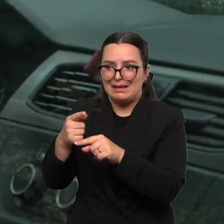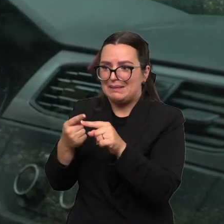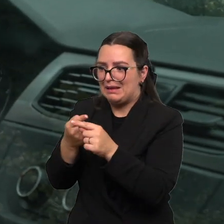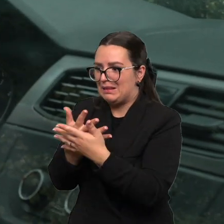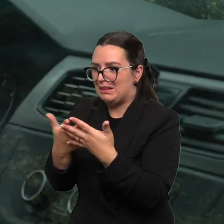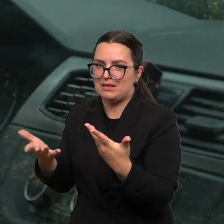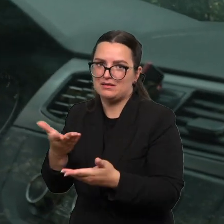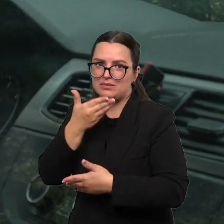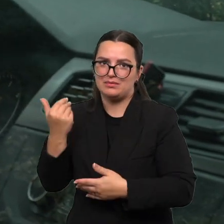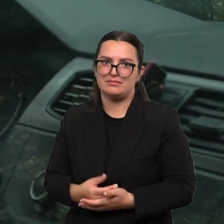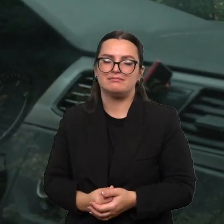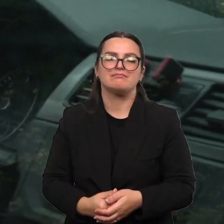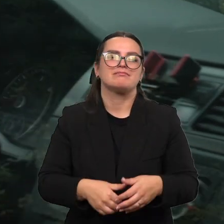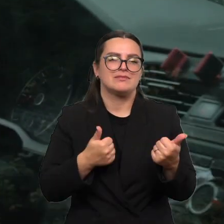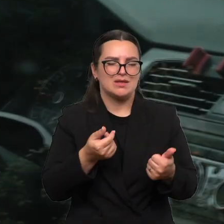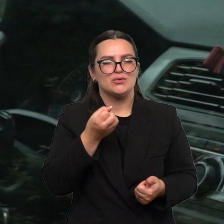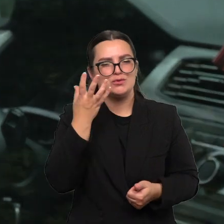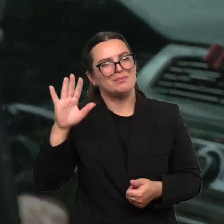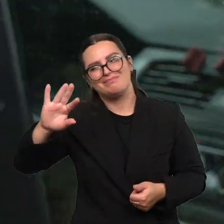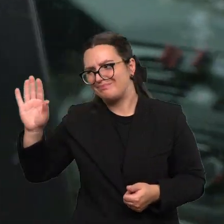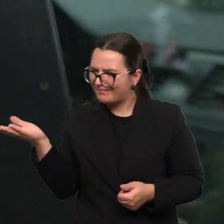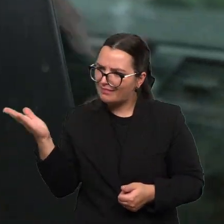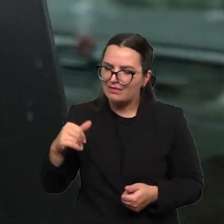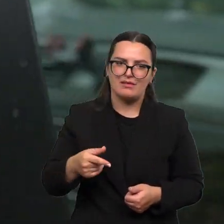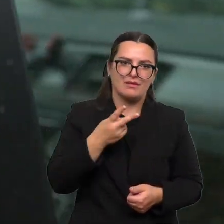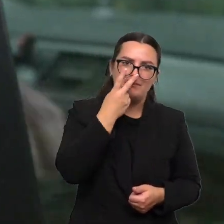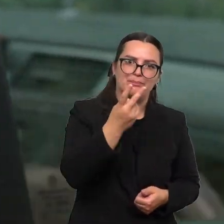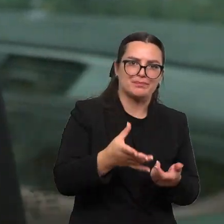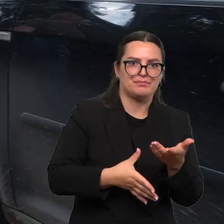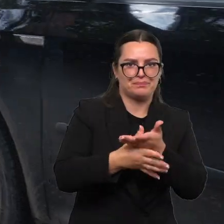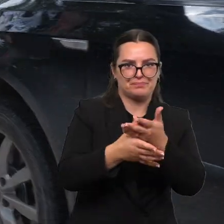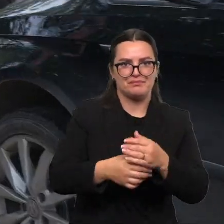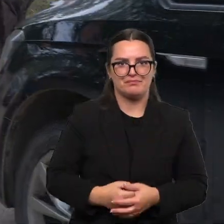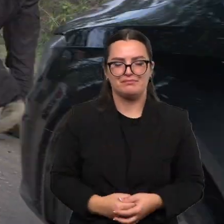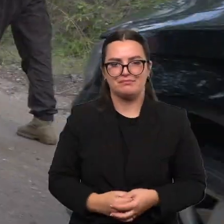einam pasižiūrėti tada. Einam pasižiūrėti. Kas čia yra pas jūs?